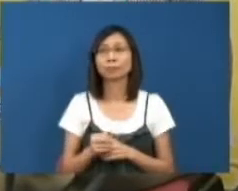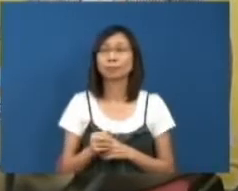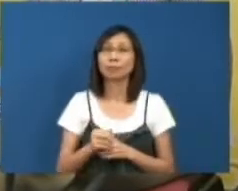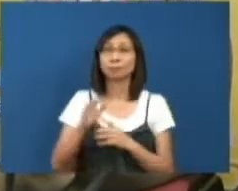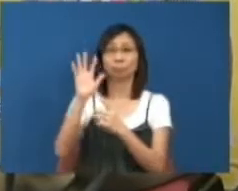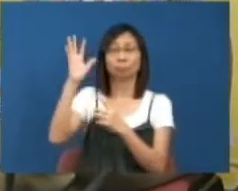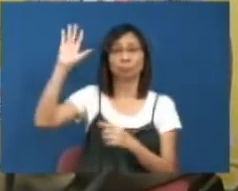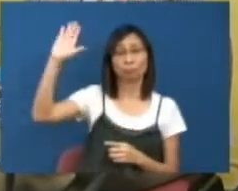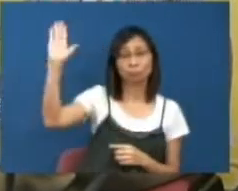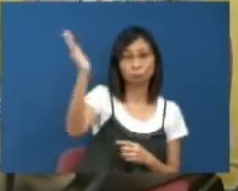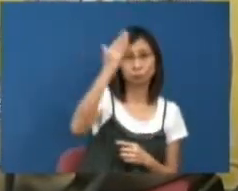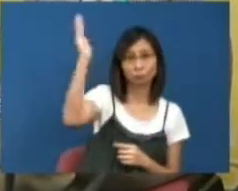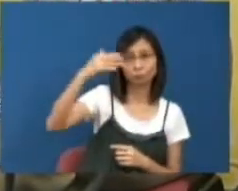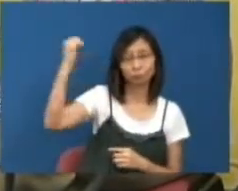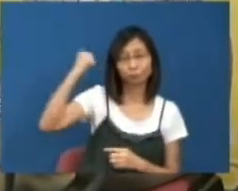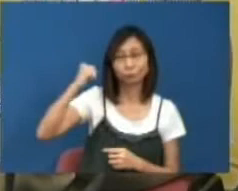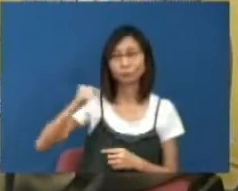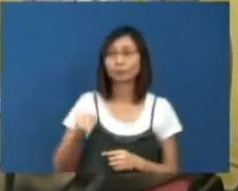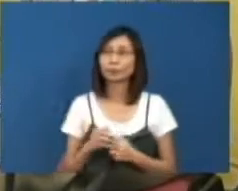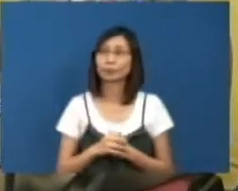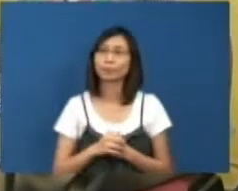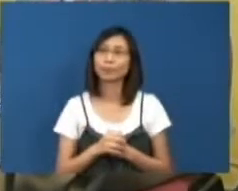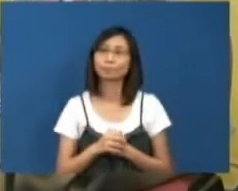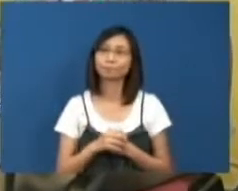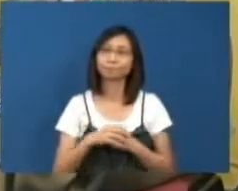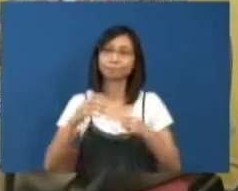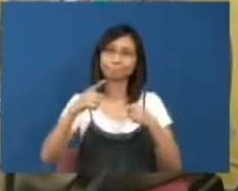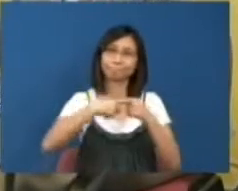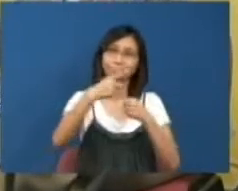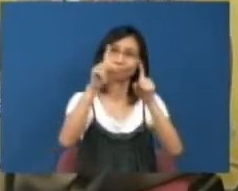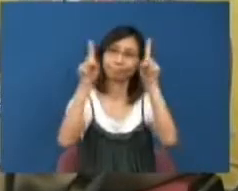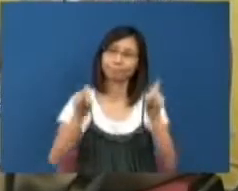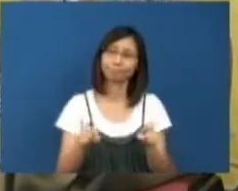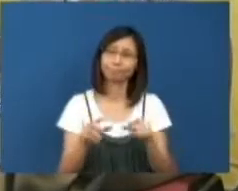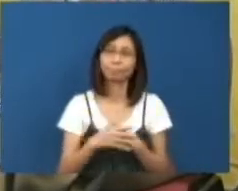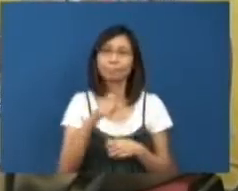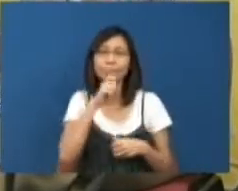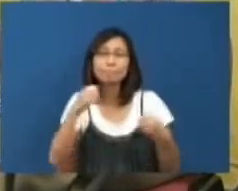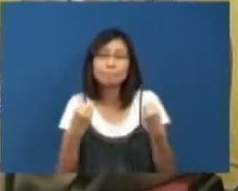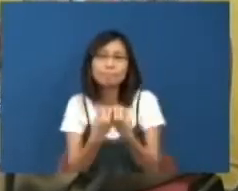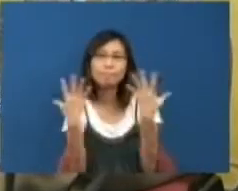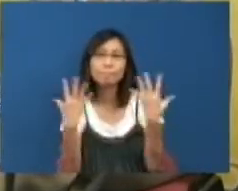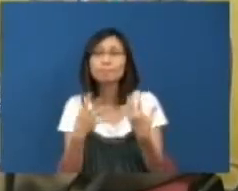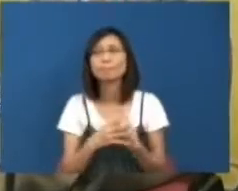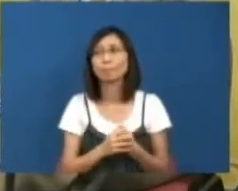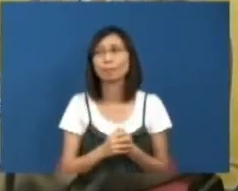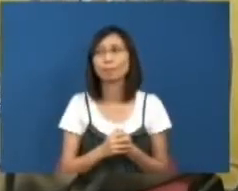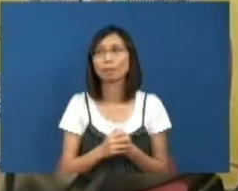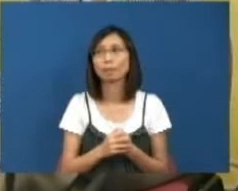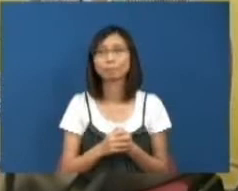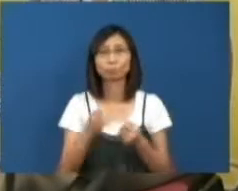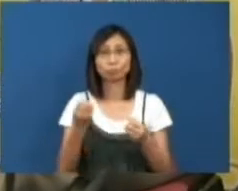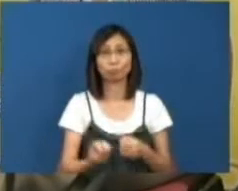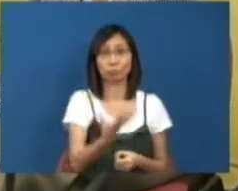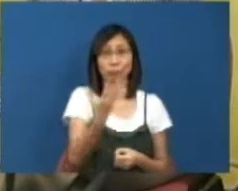風力發電機有咩問題咧？嗱，咁依即係第一個問題咧，佢好常會發生嘅咧，就係著火